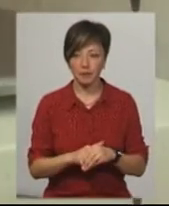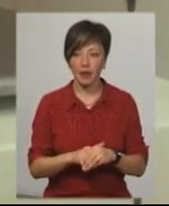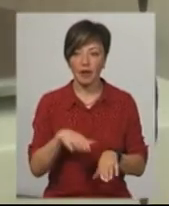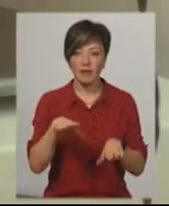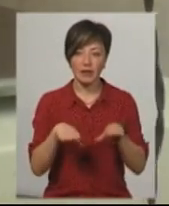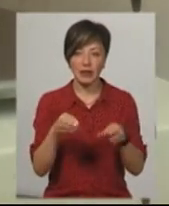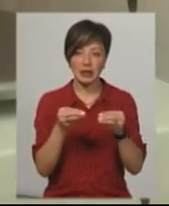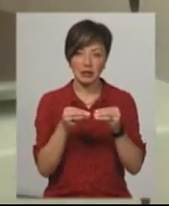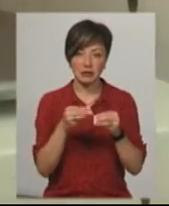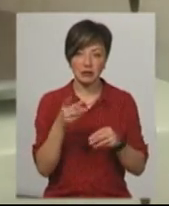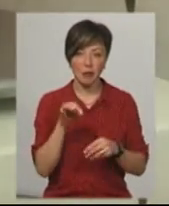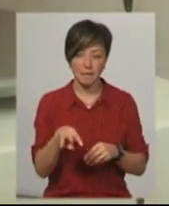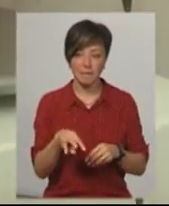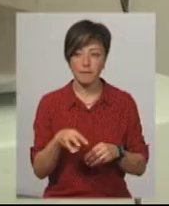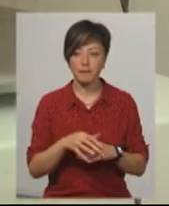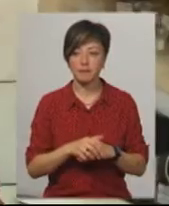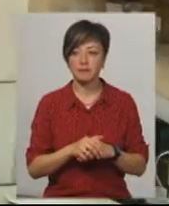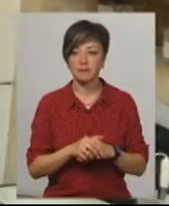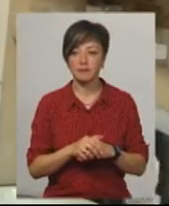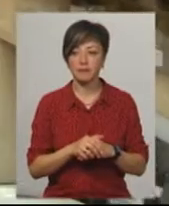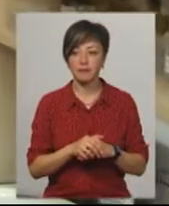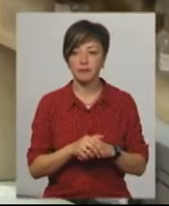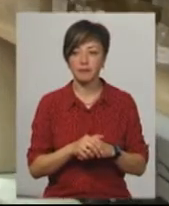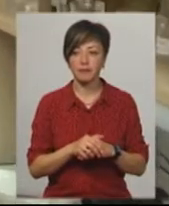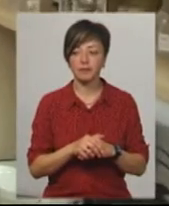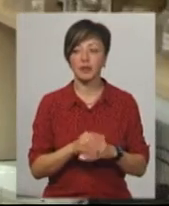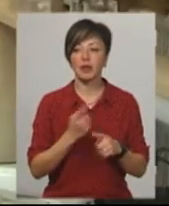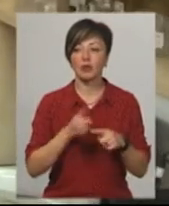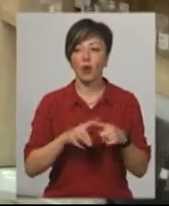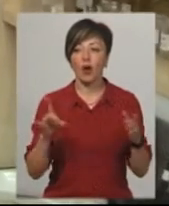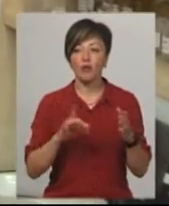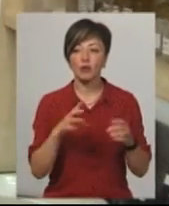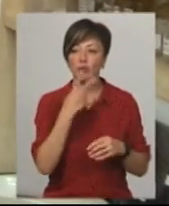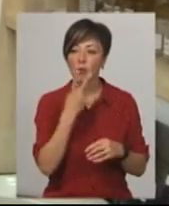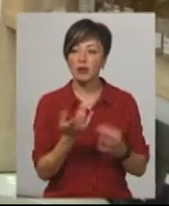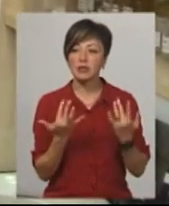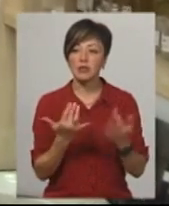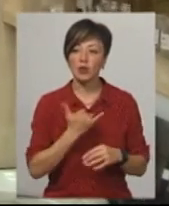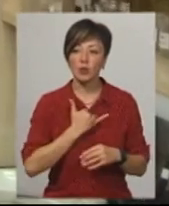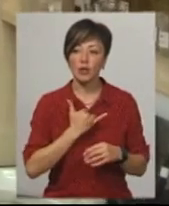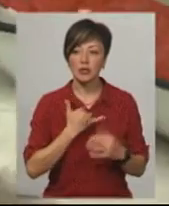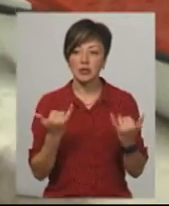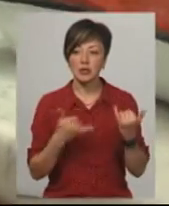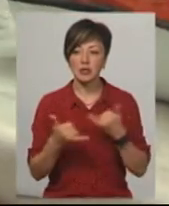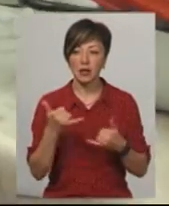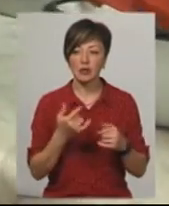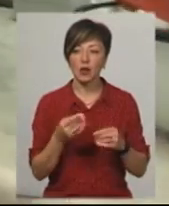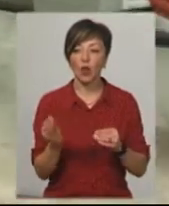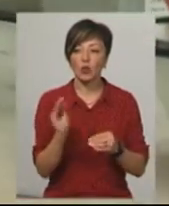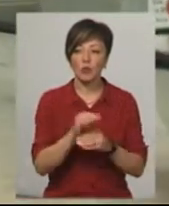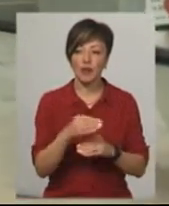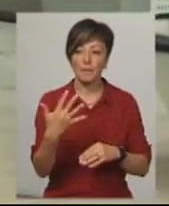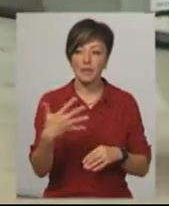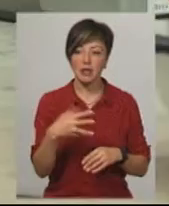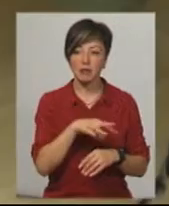Відважуємо 10 грам даного кавуна. Щоб ми побачили, скільки в нас нітратів в даному кавуну, ми додаємо